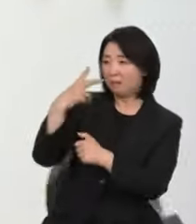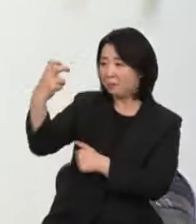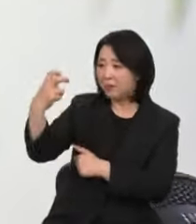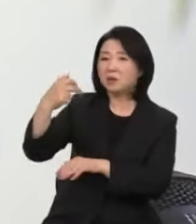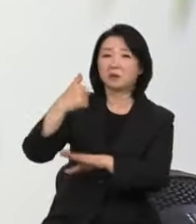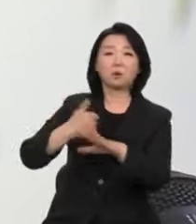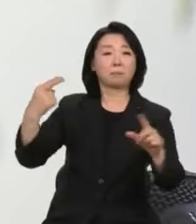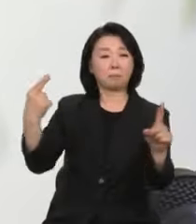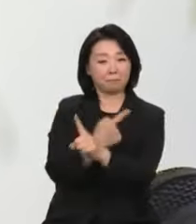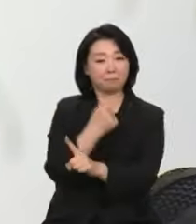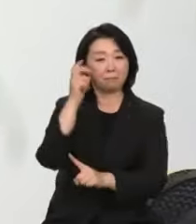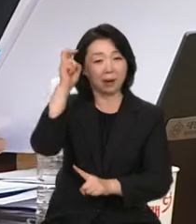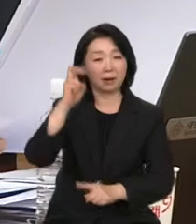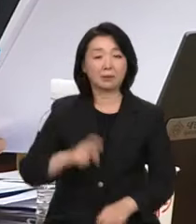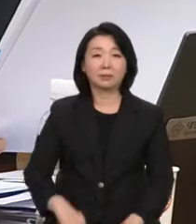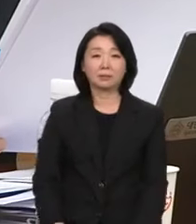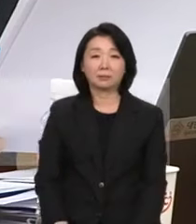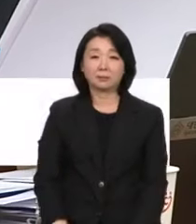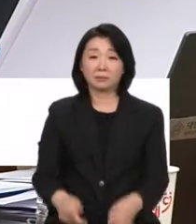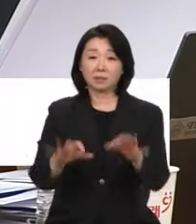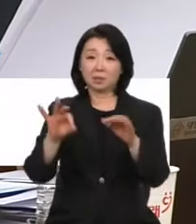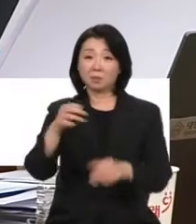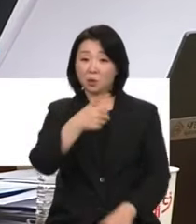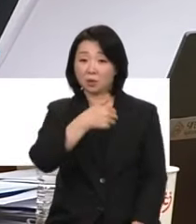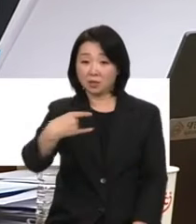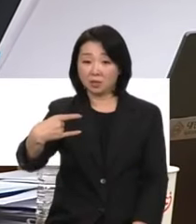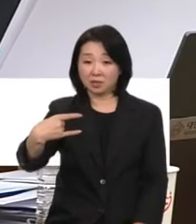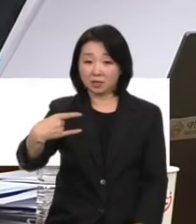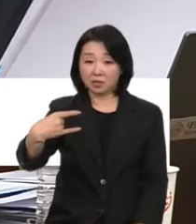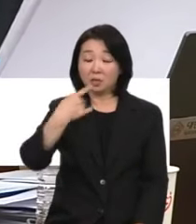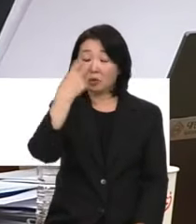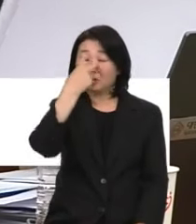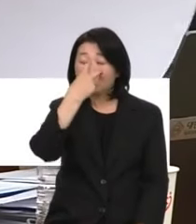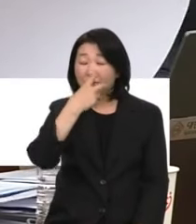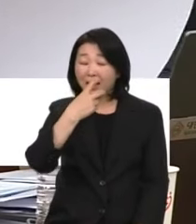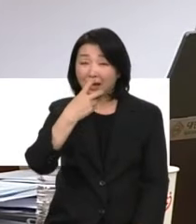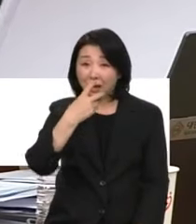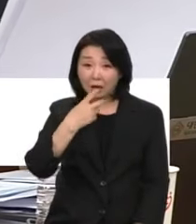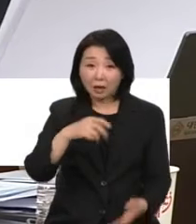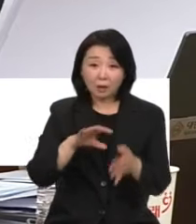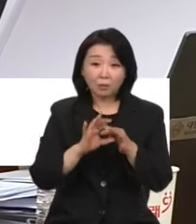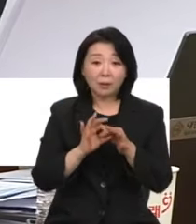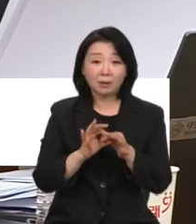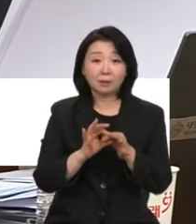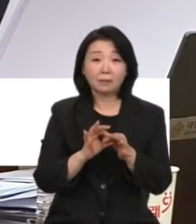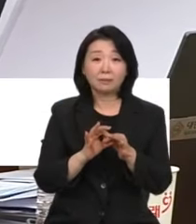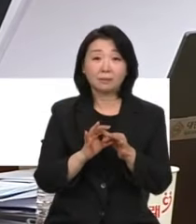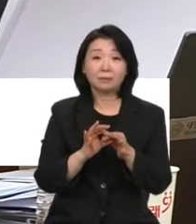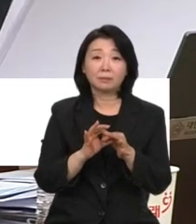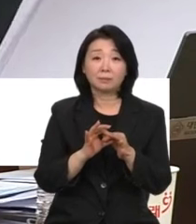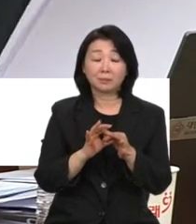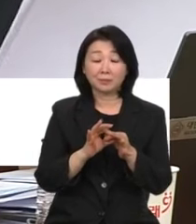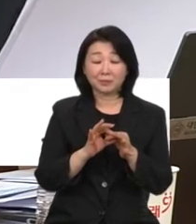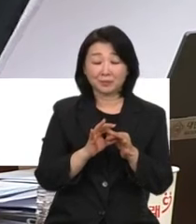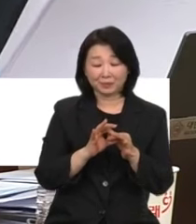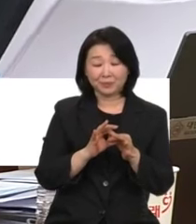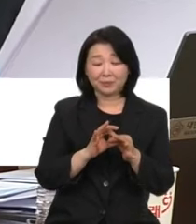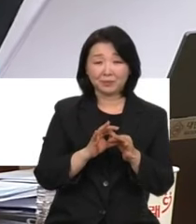소문이 파다했습니다. 김건희 여사 수사 처분과 관련해서 내부에서